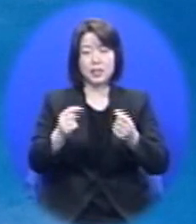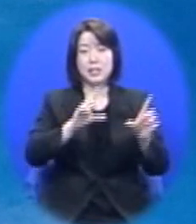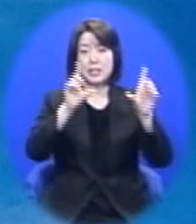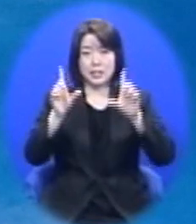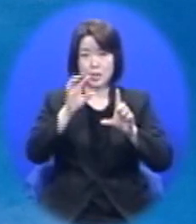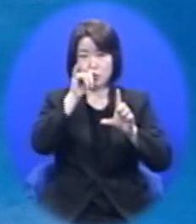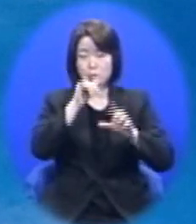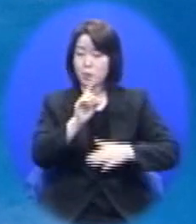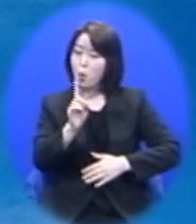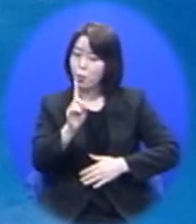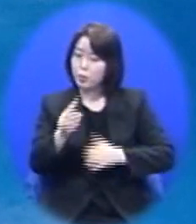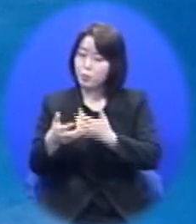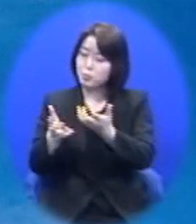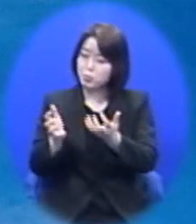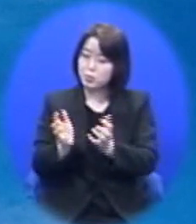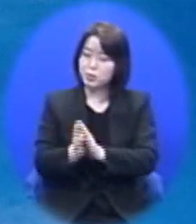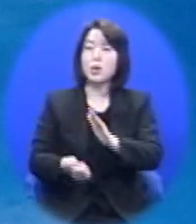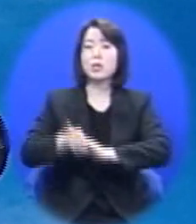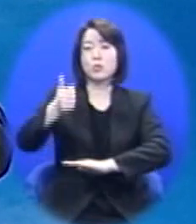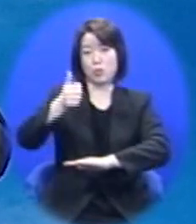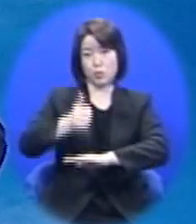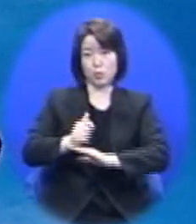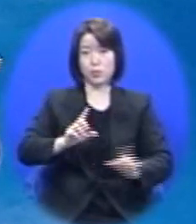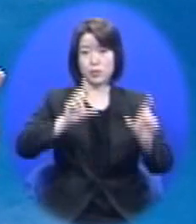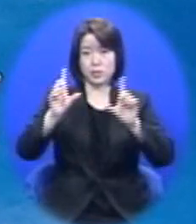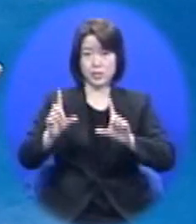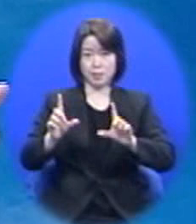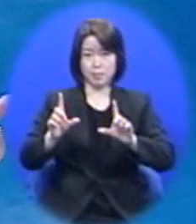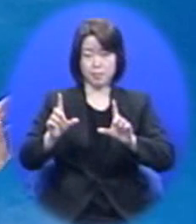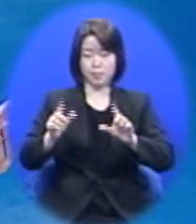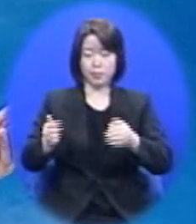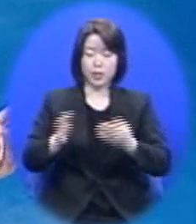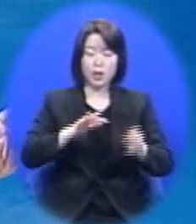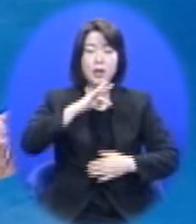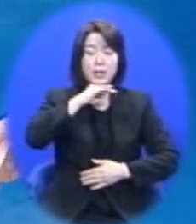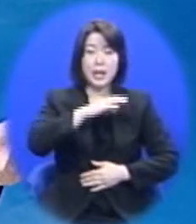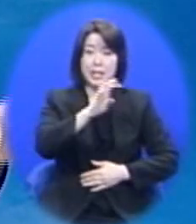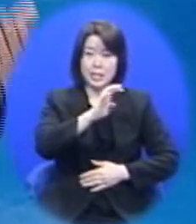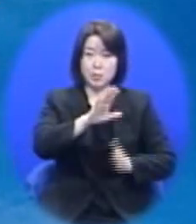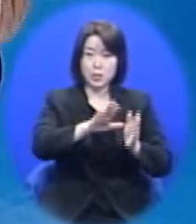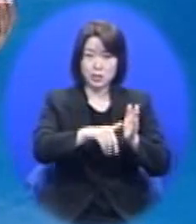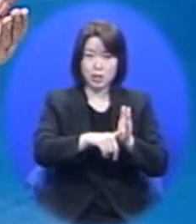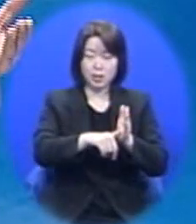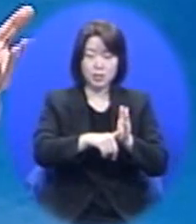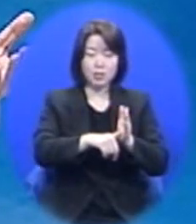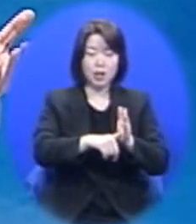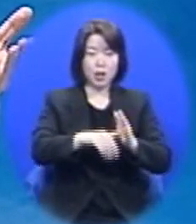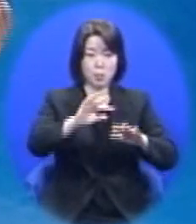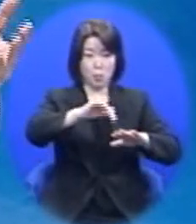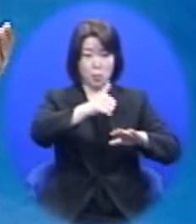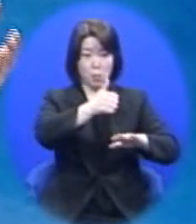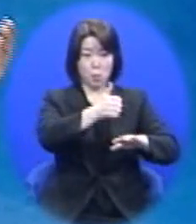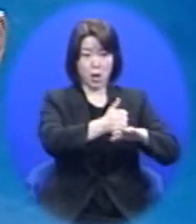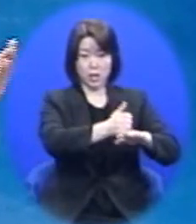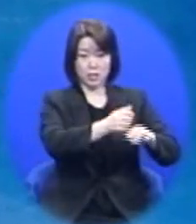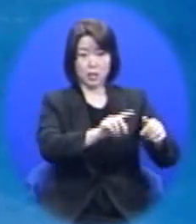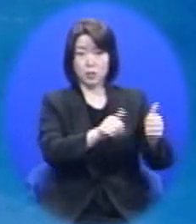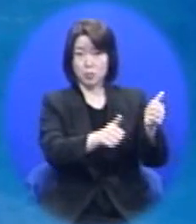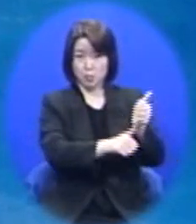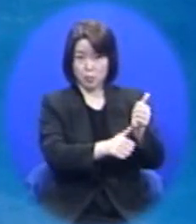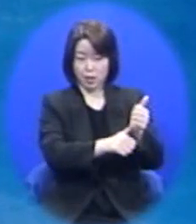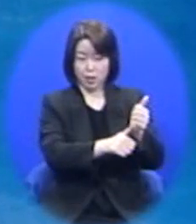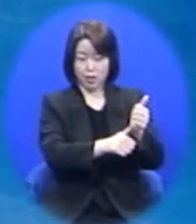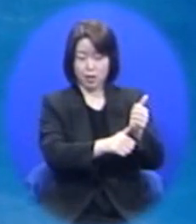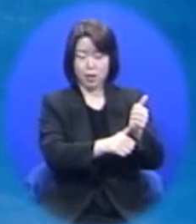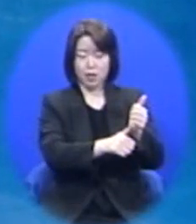성공적인 삶을 살았습니다. 40세까지는 바로 왕자로, 당대 최고의 제국이었던